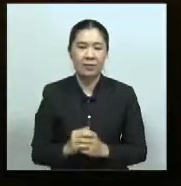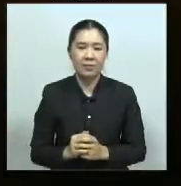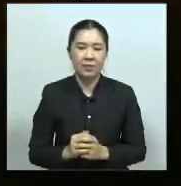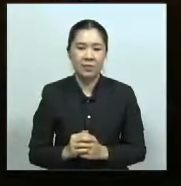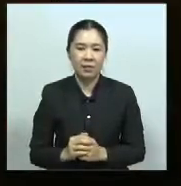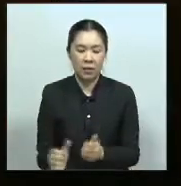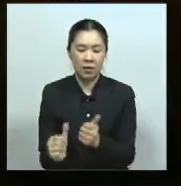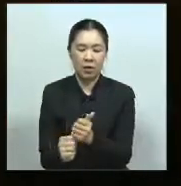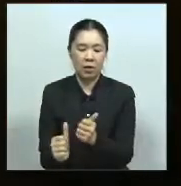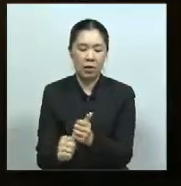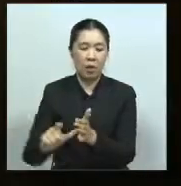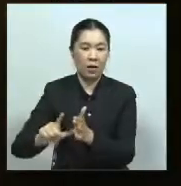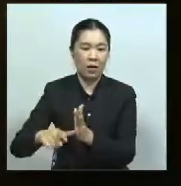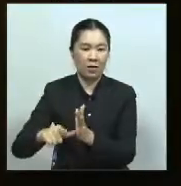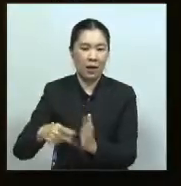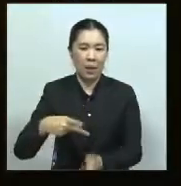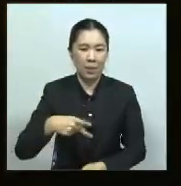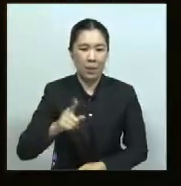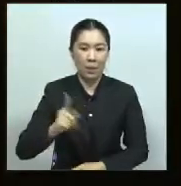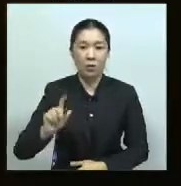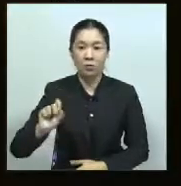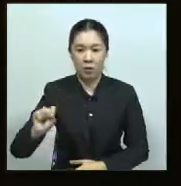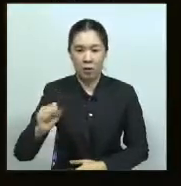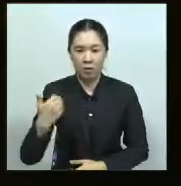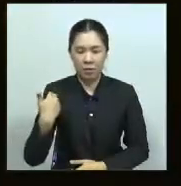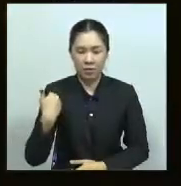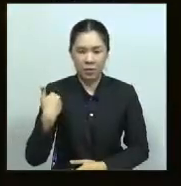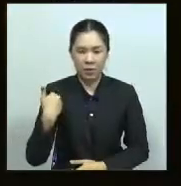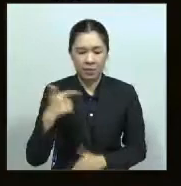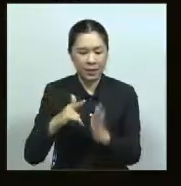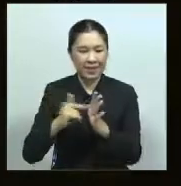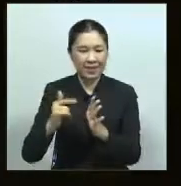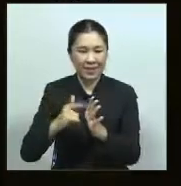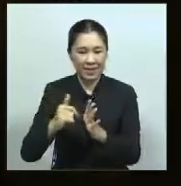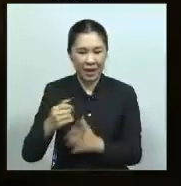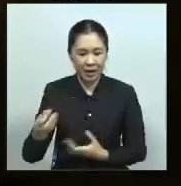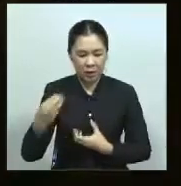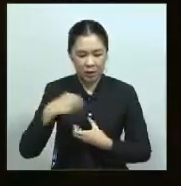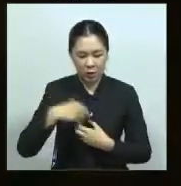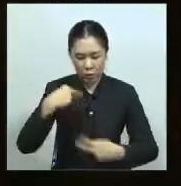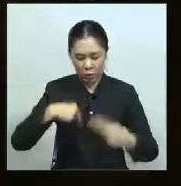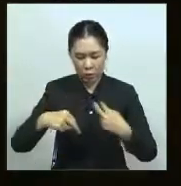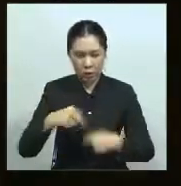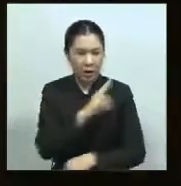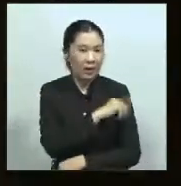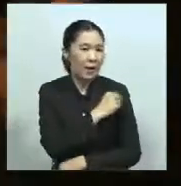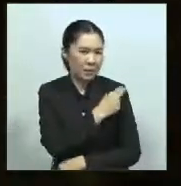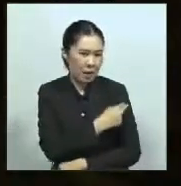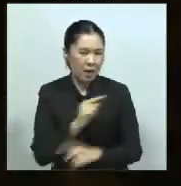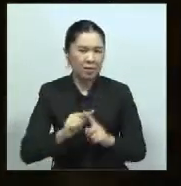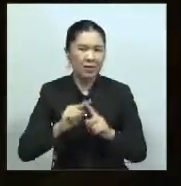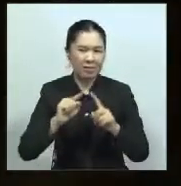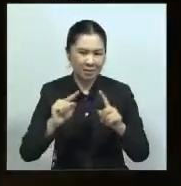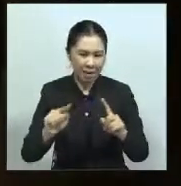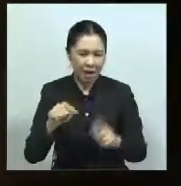ยรองเลขาธิการปปส.ก็บอกแบบนี้ครับว่าสารดังกล่าวเป็นตัวยาที่ใช้ในการรักษาทางการแพทย์แต่ปรากฏว่าถูกน